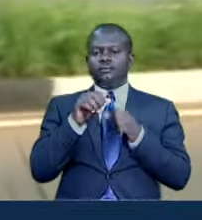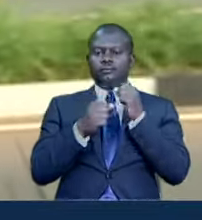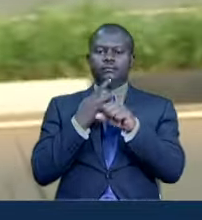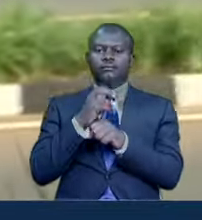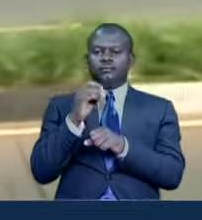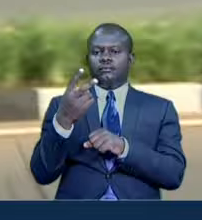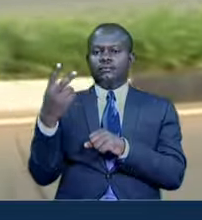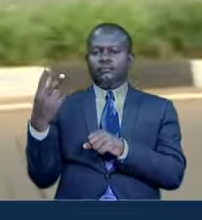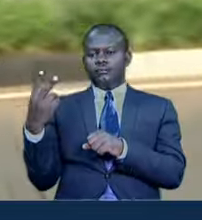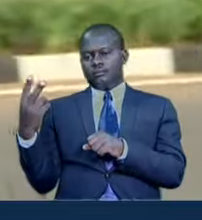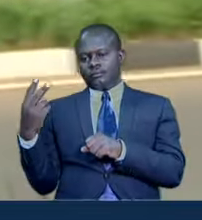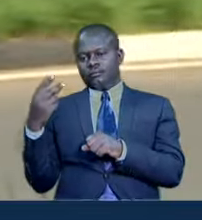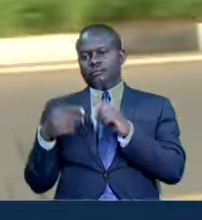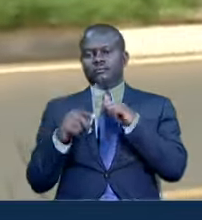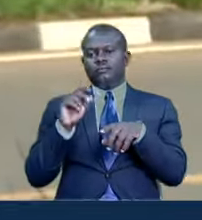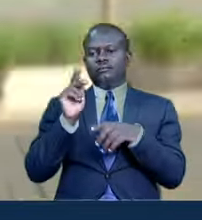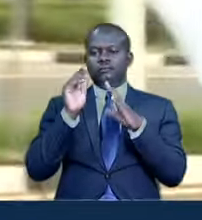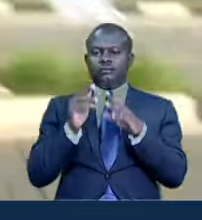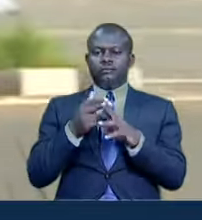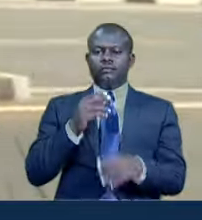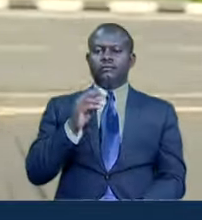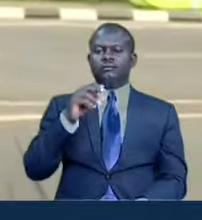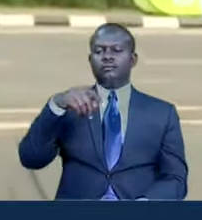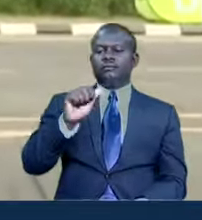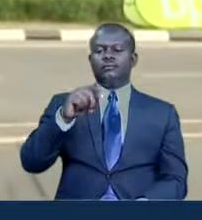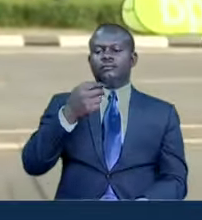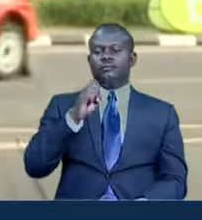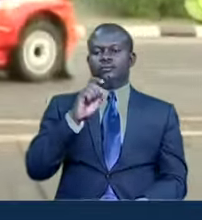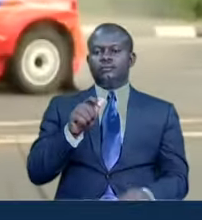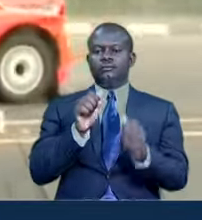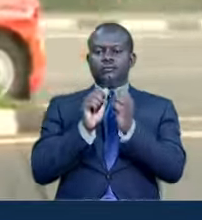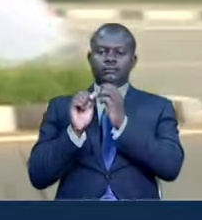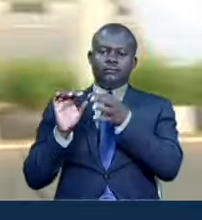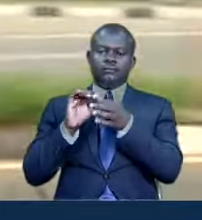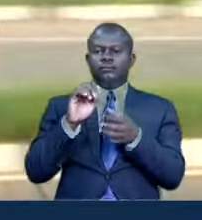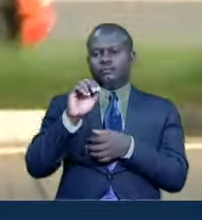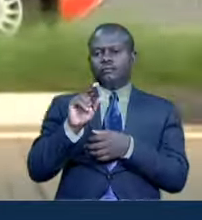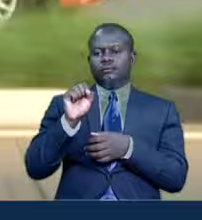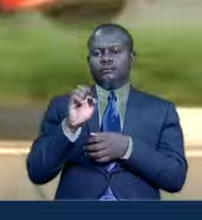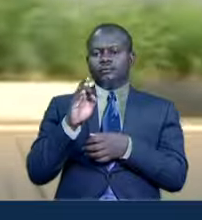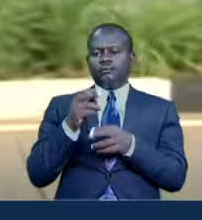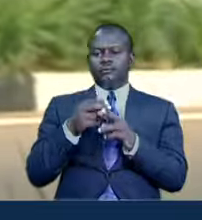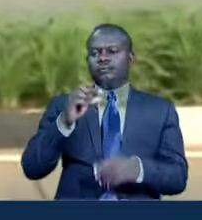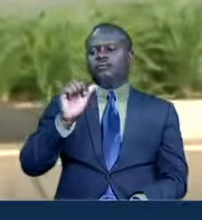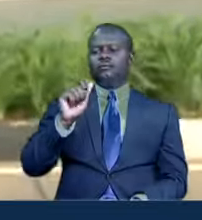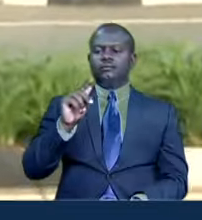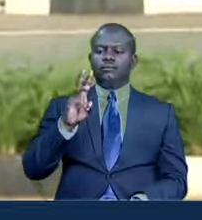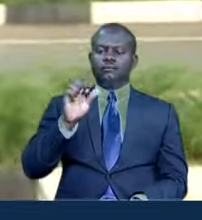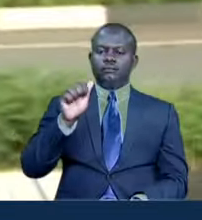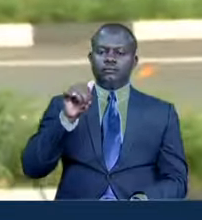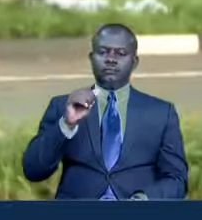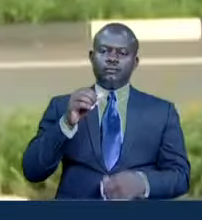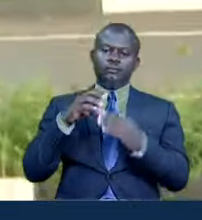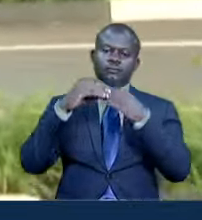yari yegukanywe n'umunyakenya Karan Pater afatanyije na Tosef Khan. Gakwaya Christian, umuyobozi w'ishyirahamwe